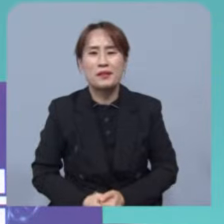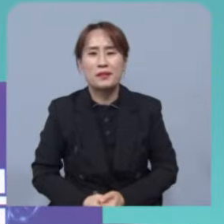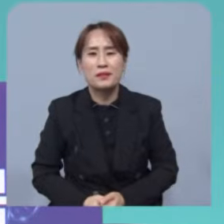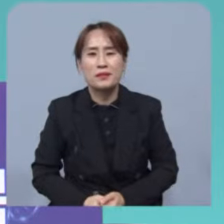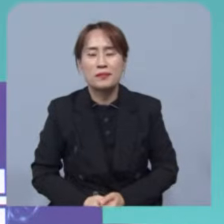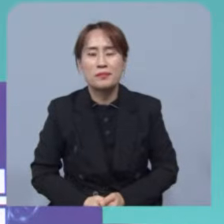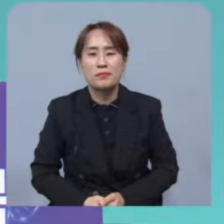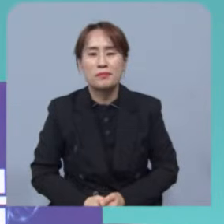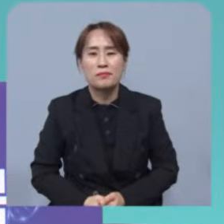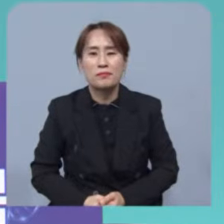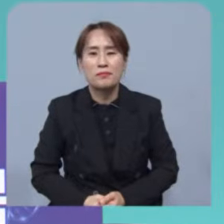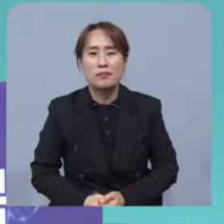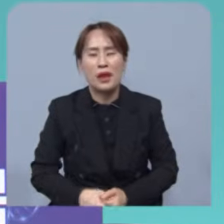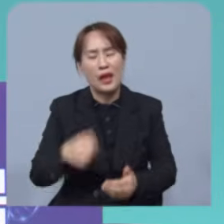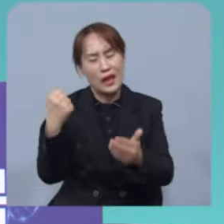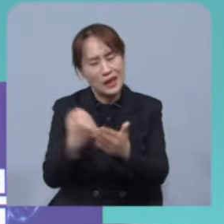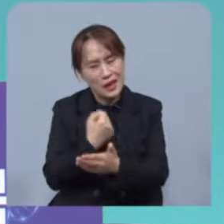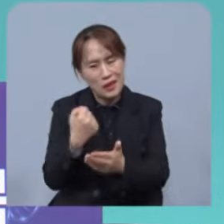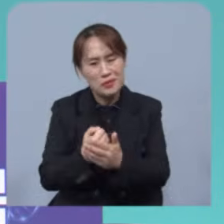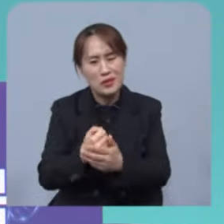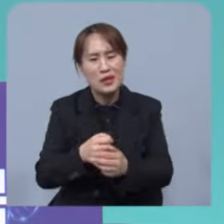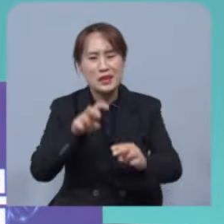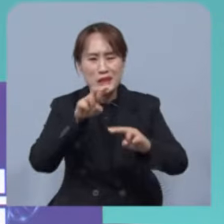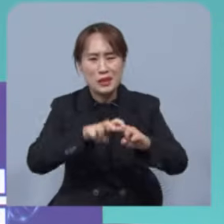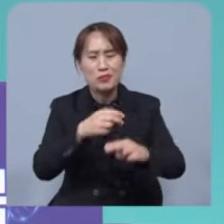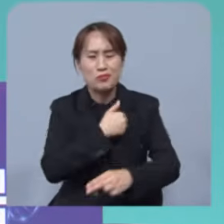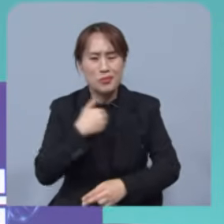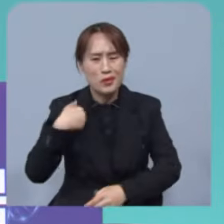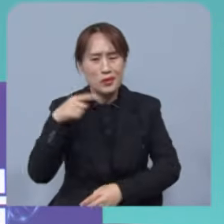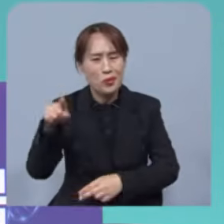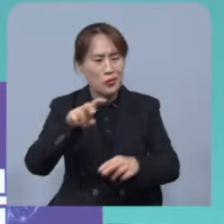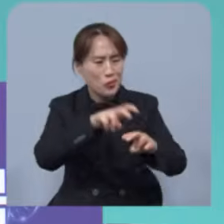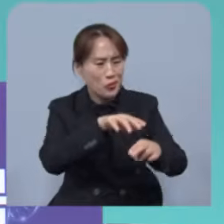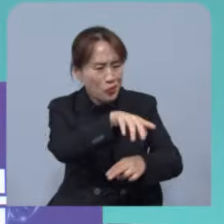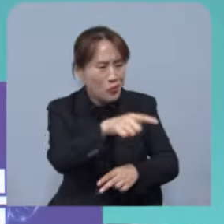예. 안타깝긴 해요. 자리도 남았는데 거기다 굳이.